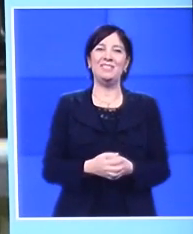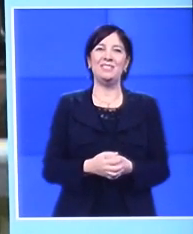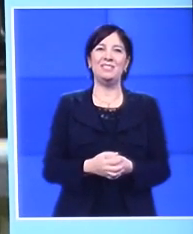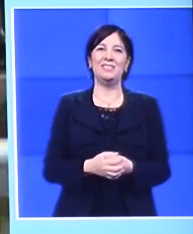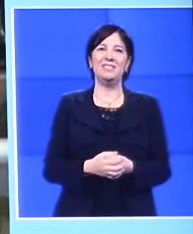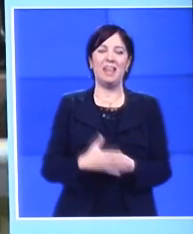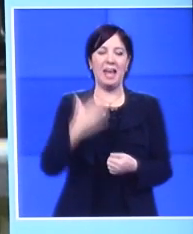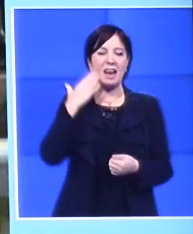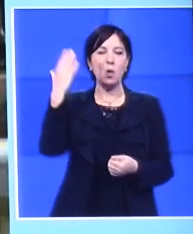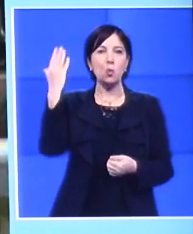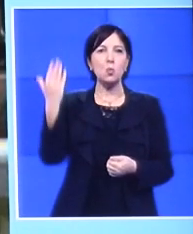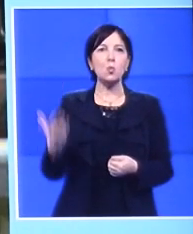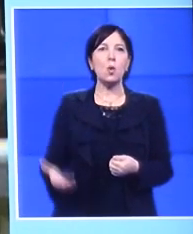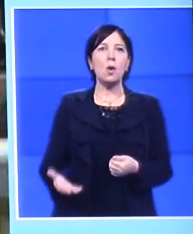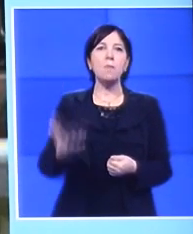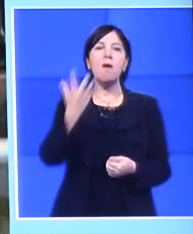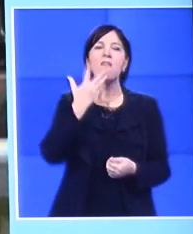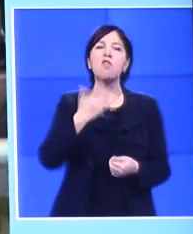un uomo che voleva